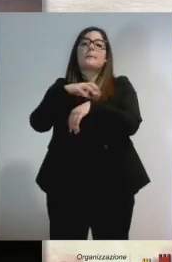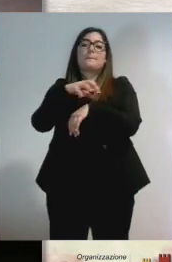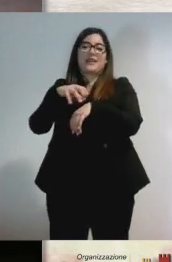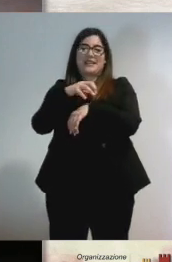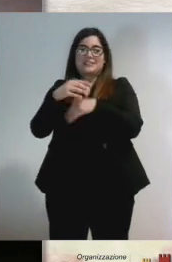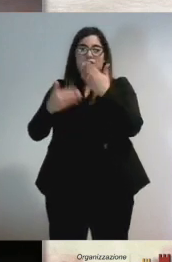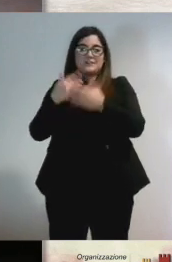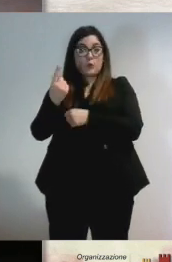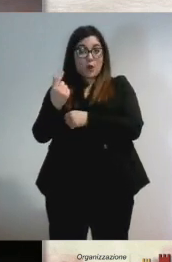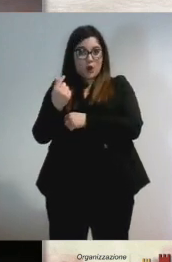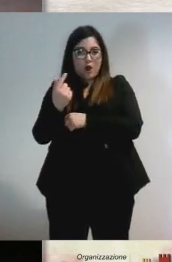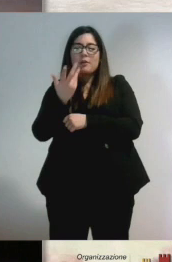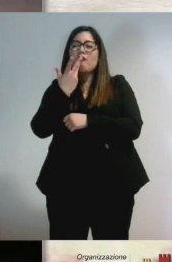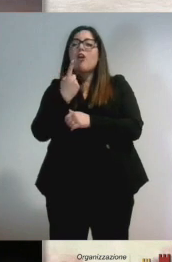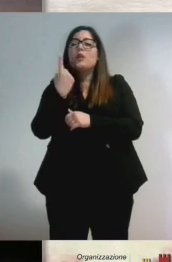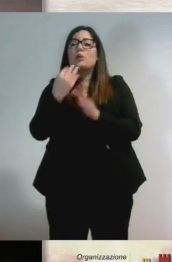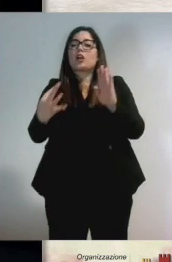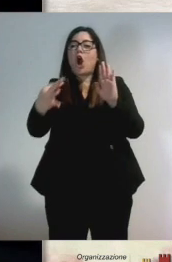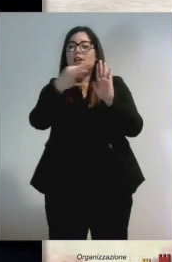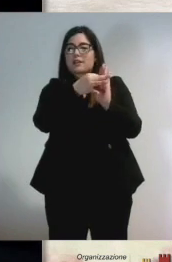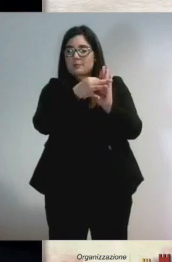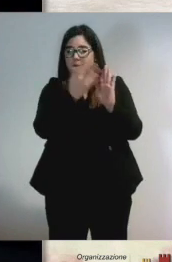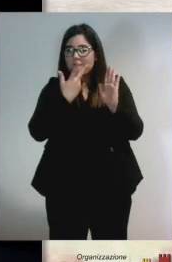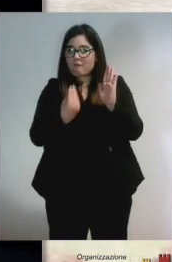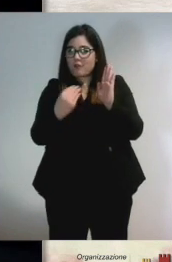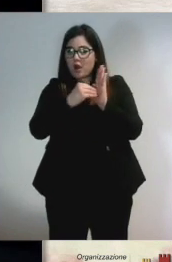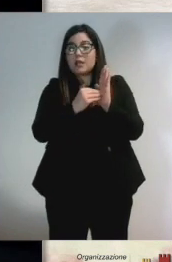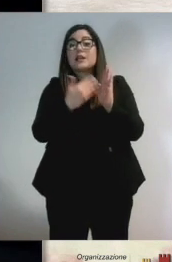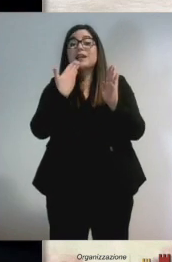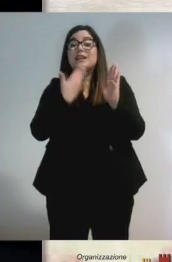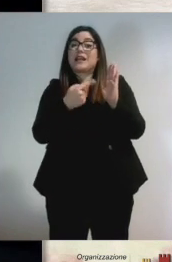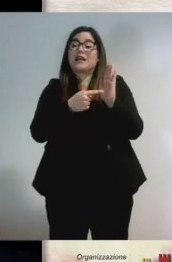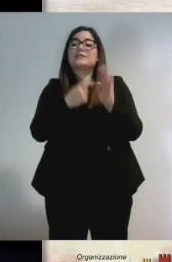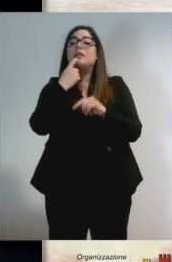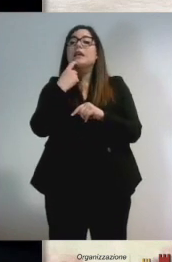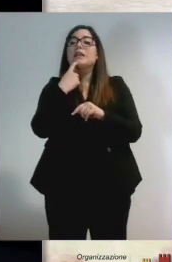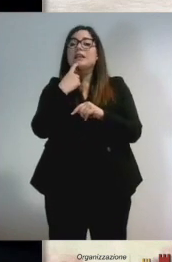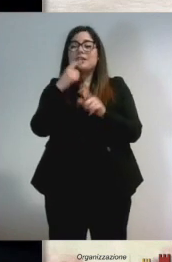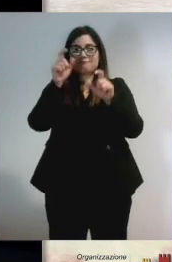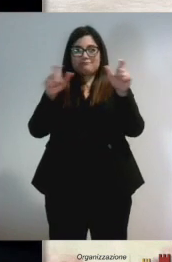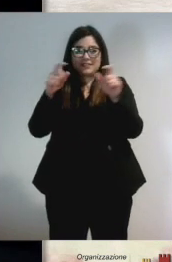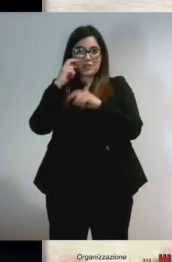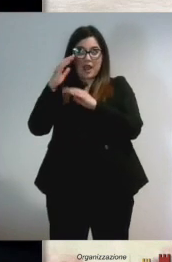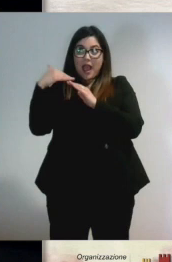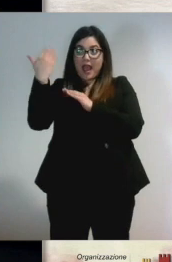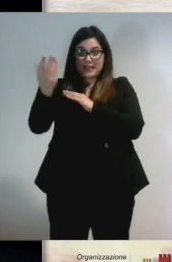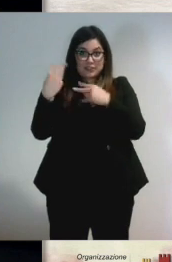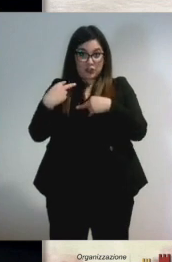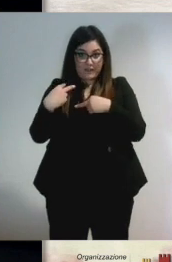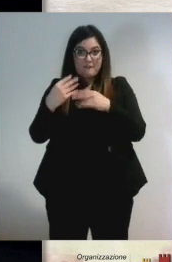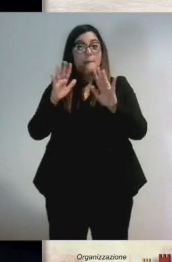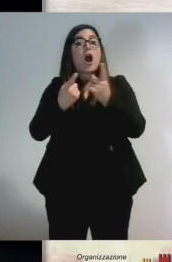una norma che che permetterà a chi vive All'estero ma c'è origini italiane di poter tornare